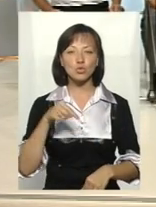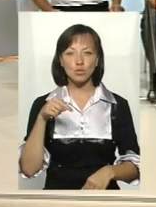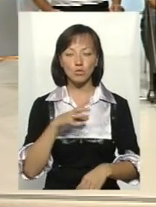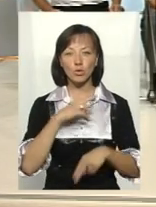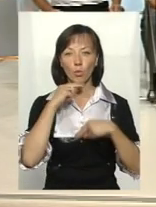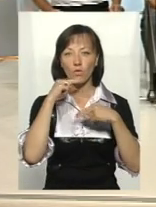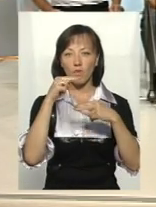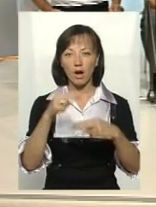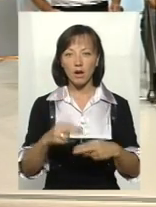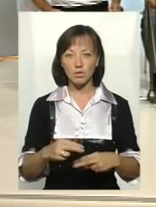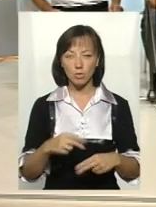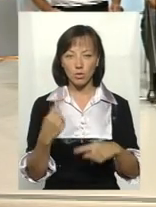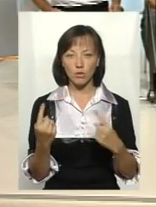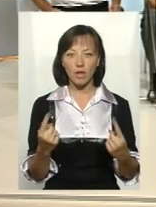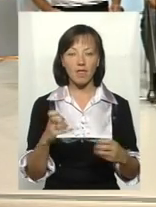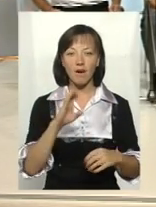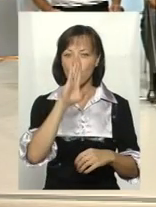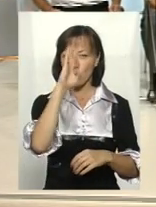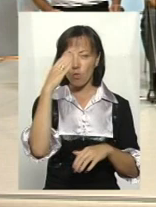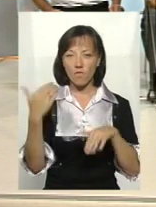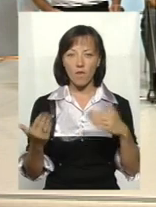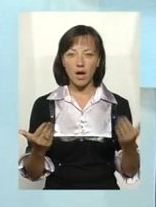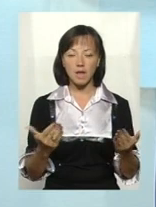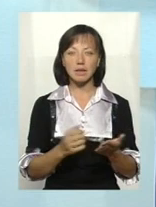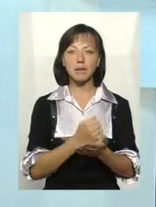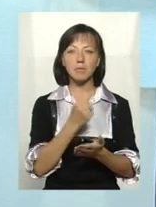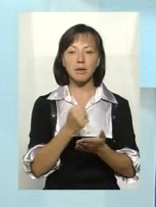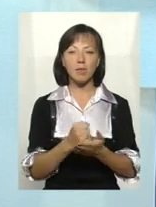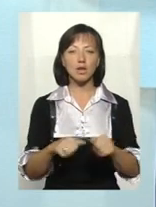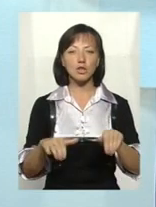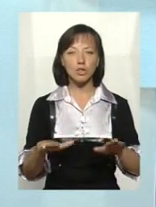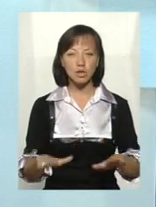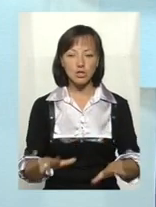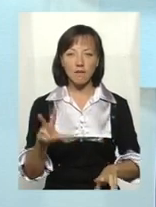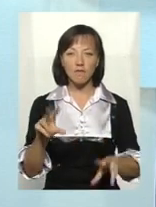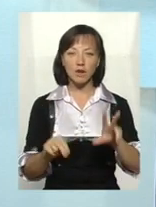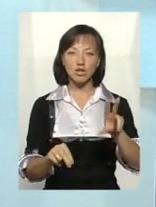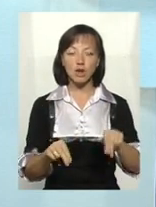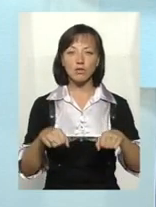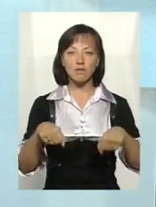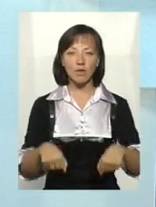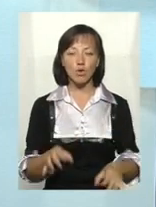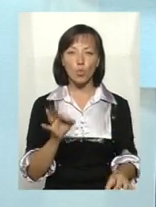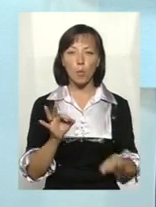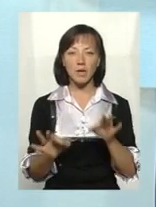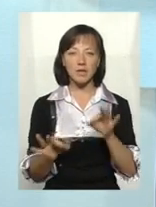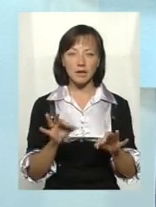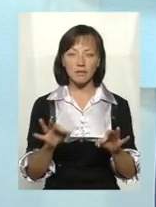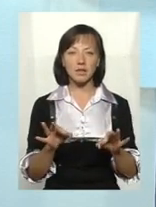бути уважною один одного, не ворогувати і приймати ті рішення, які вважаються владою